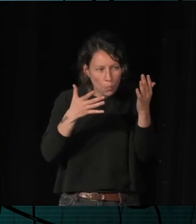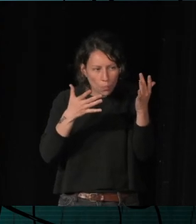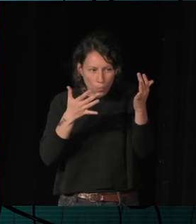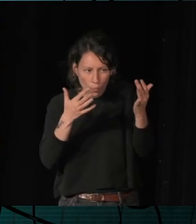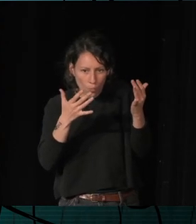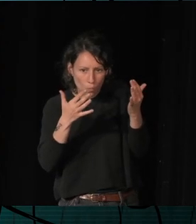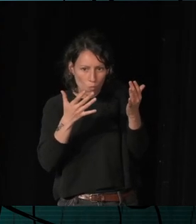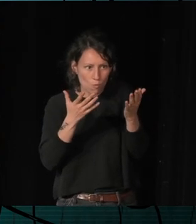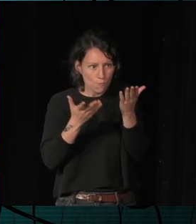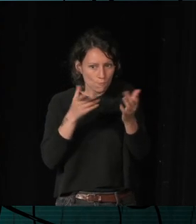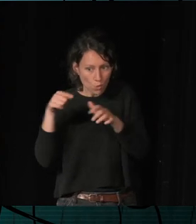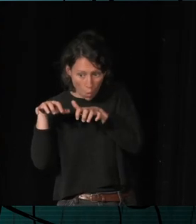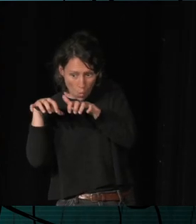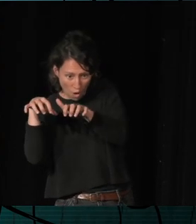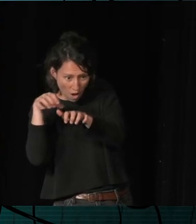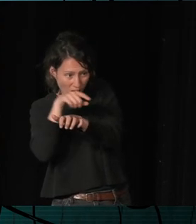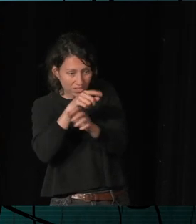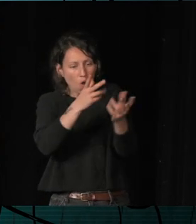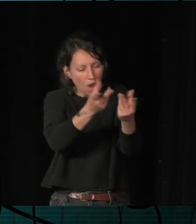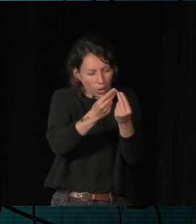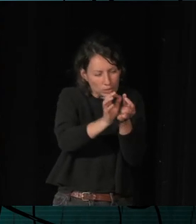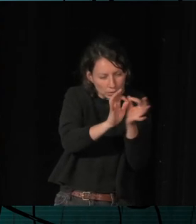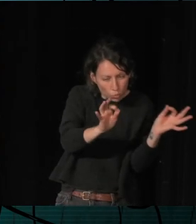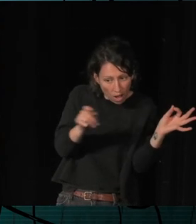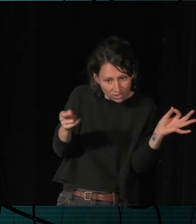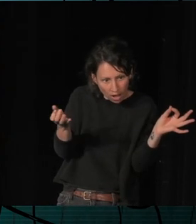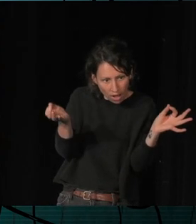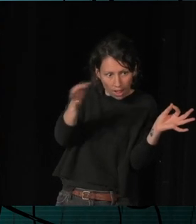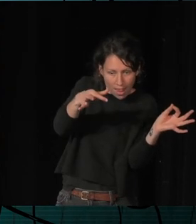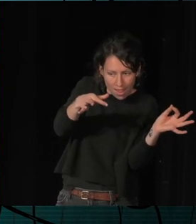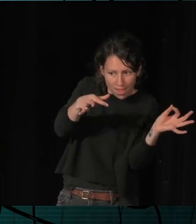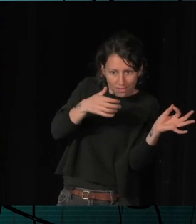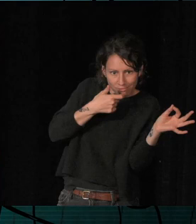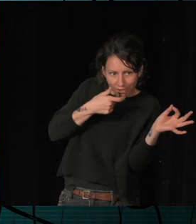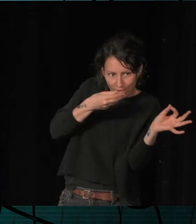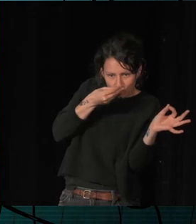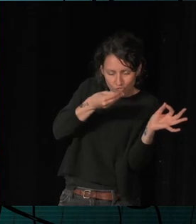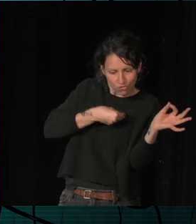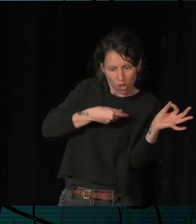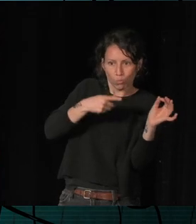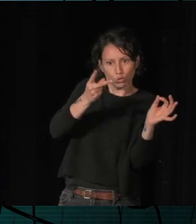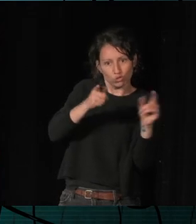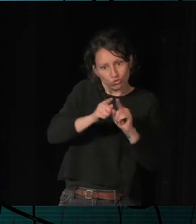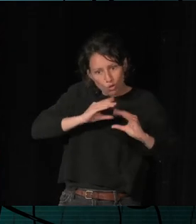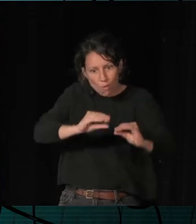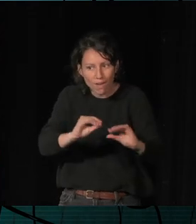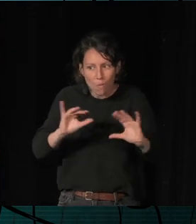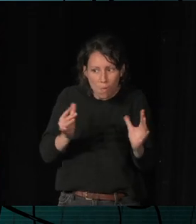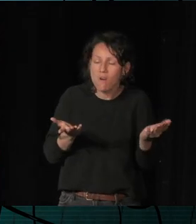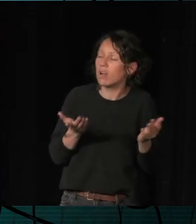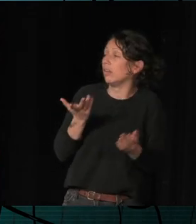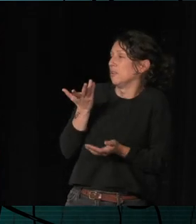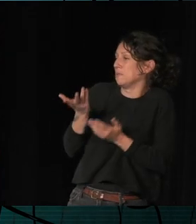permet mieux que notre genre ou sous-genre de raconter quelque chose de pertinent, en fait? Alors, je ne sais pas si mieux